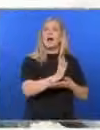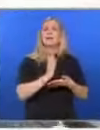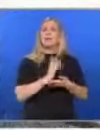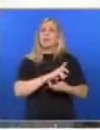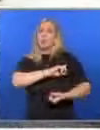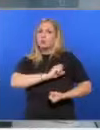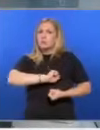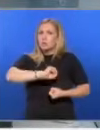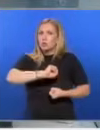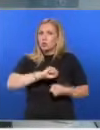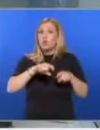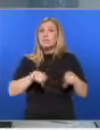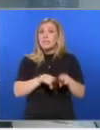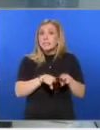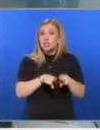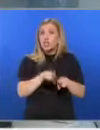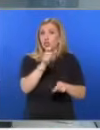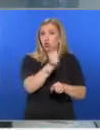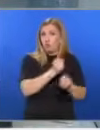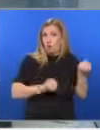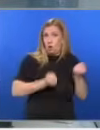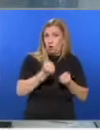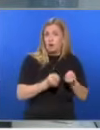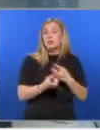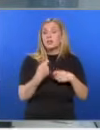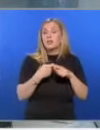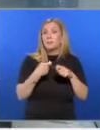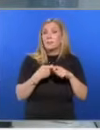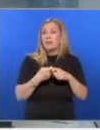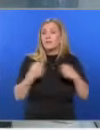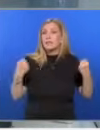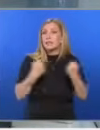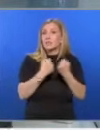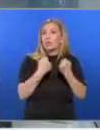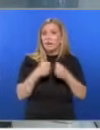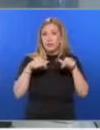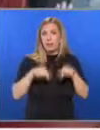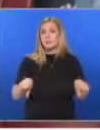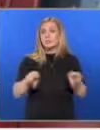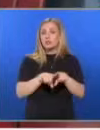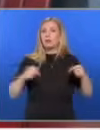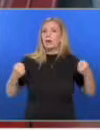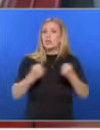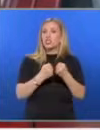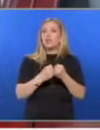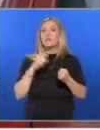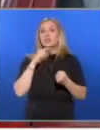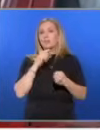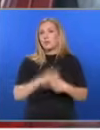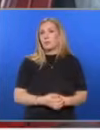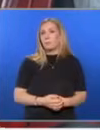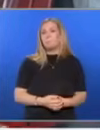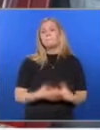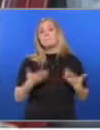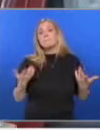с точно този шофьор. Вчера направи катастрофа. Пак на червено мина, днес отново катастрофа на червено. От автосервиза